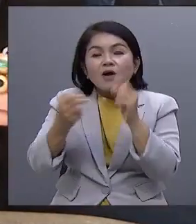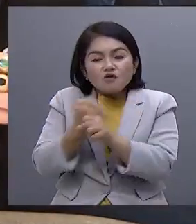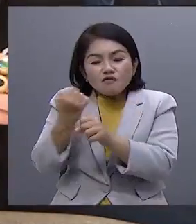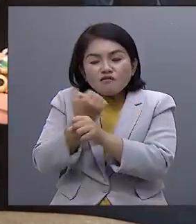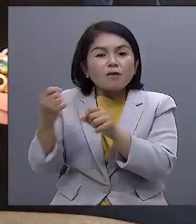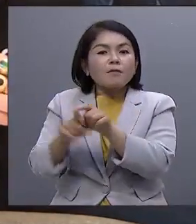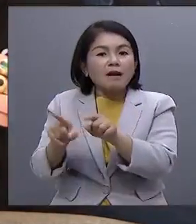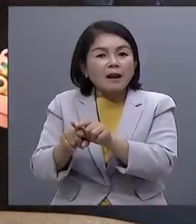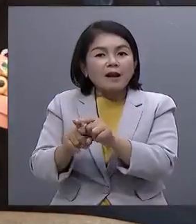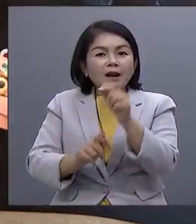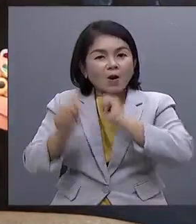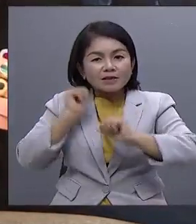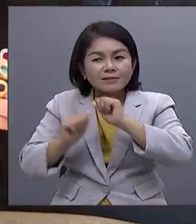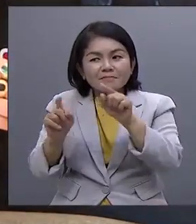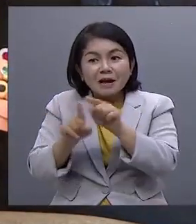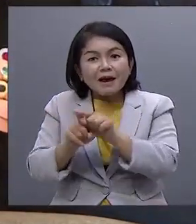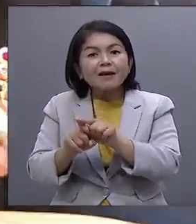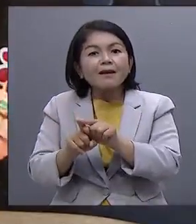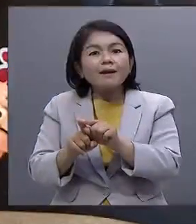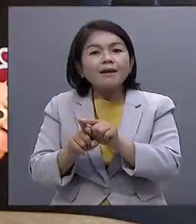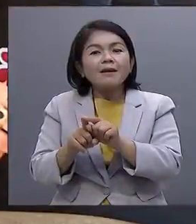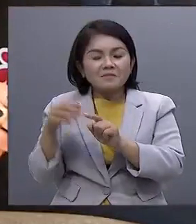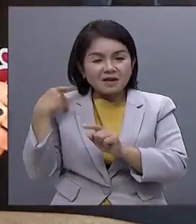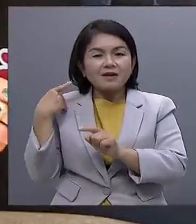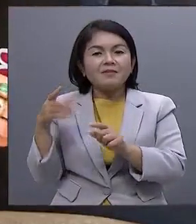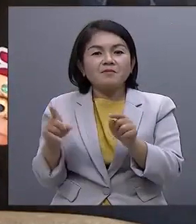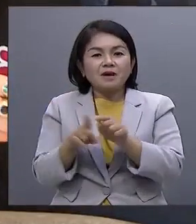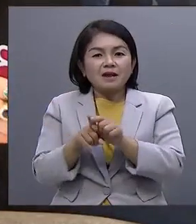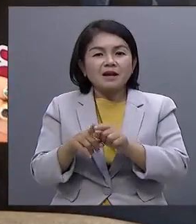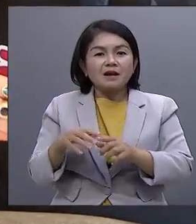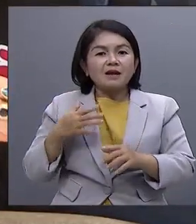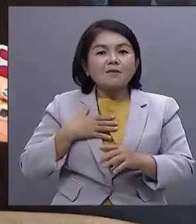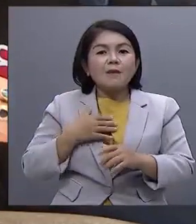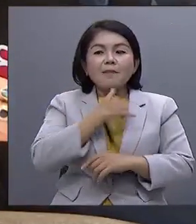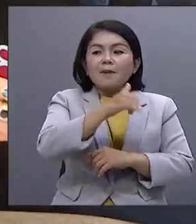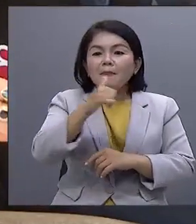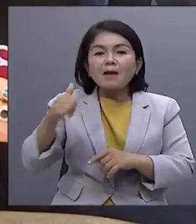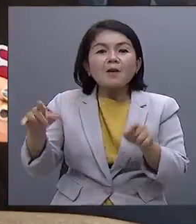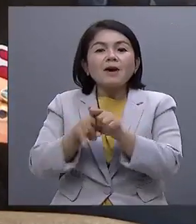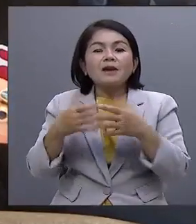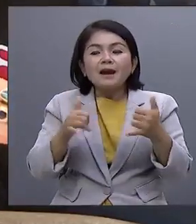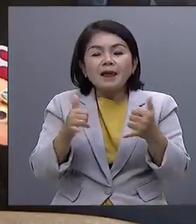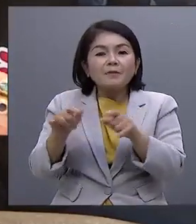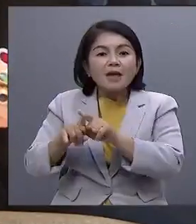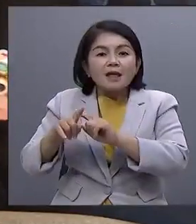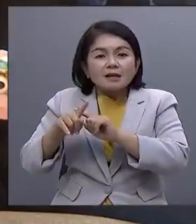ยแล้วคืนนั้นเราก็จะเล่นบนเวทีกันปกติเราทัวร์ตะเวนแสดงคอนเสิร์ตเราก็เล่นปกติของเราแต่แ